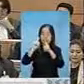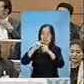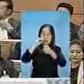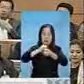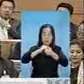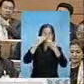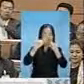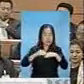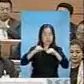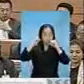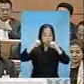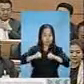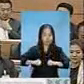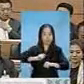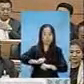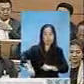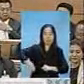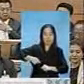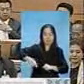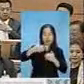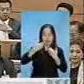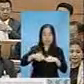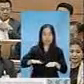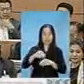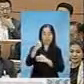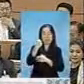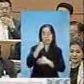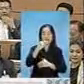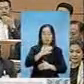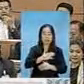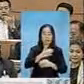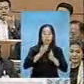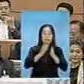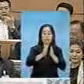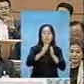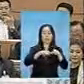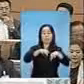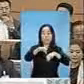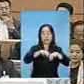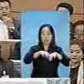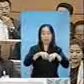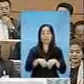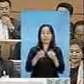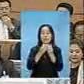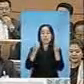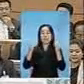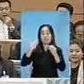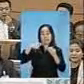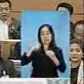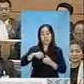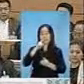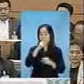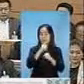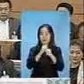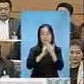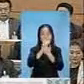ลงกับกัมพูชาก็เป็นการใช้อำนาจในกลไกการบริหารครบถ้วนท่านก็บอกว่าไม่ถูกไม่ต้องไม่ชอบท่